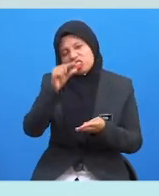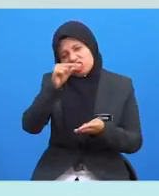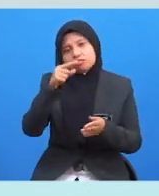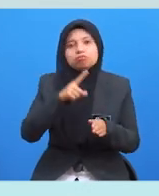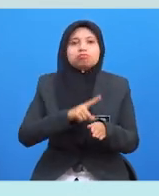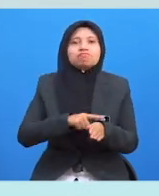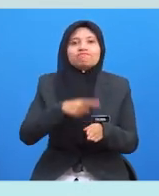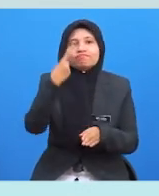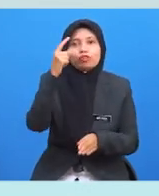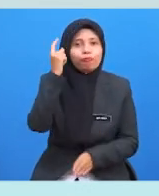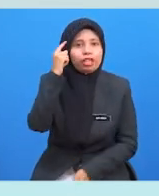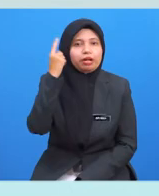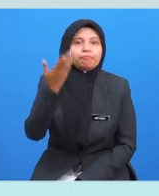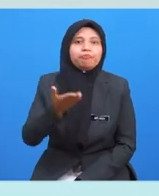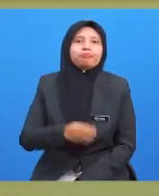murid-murid berfikir.